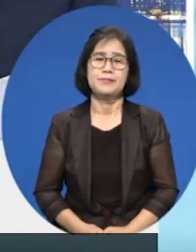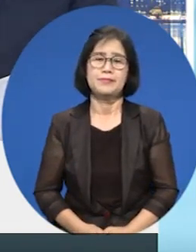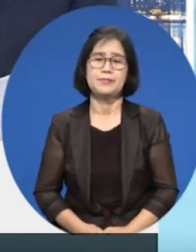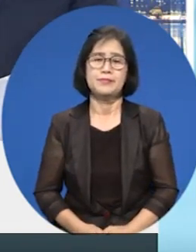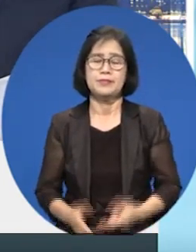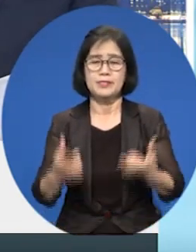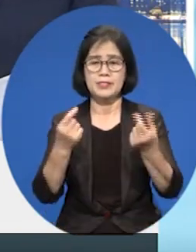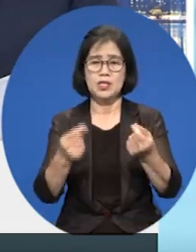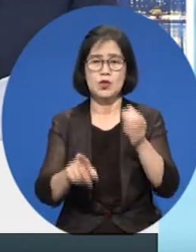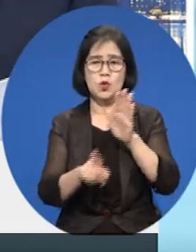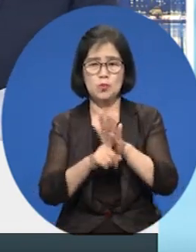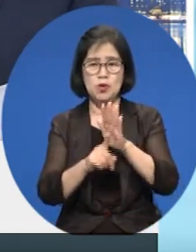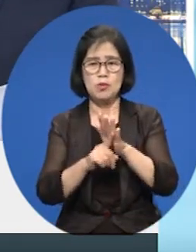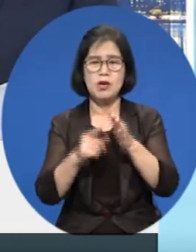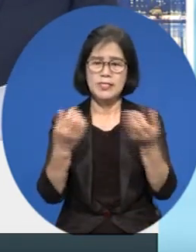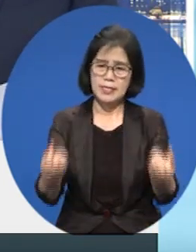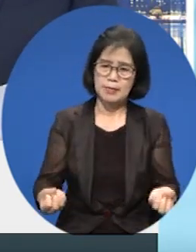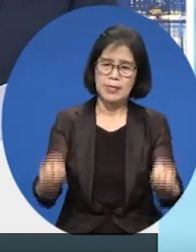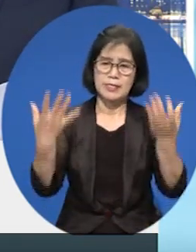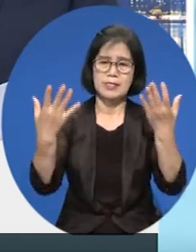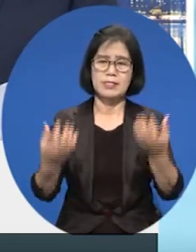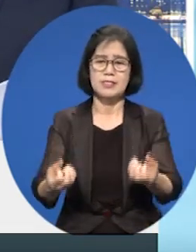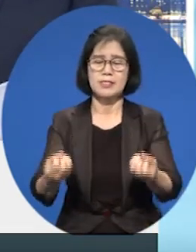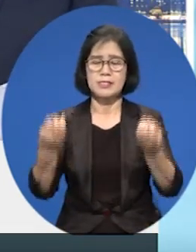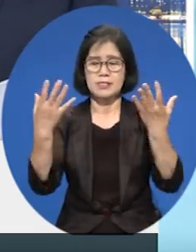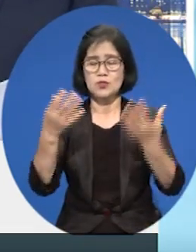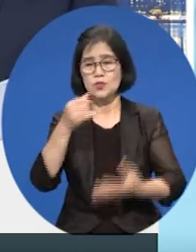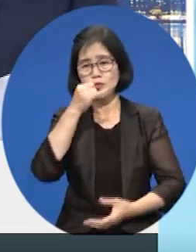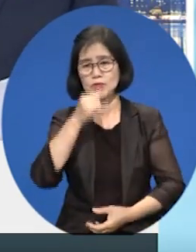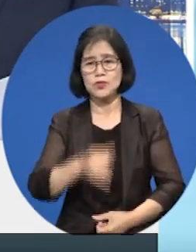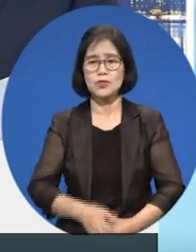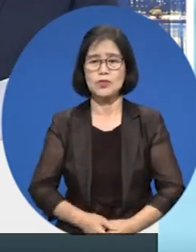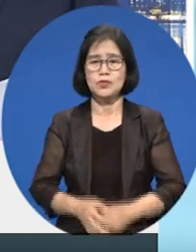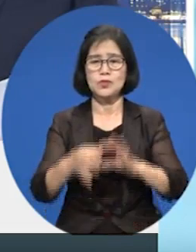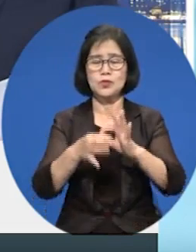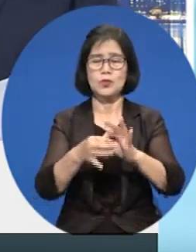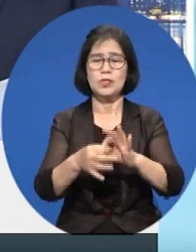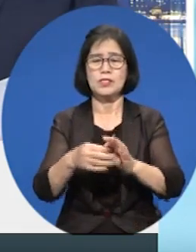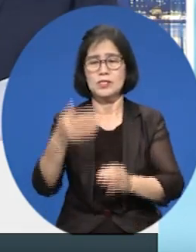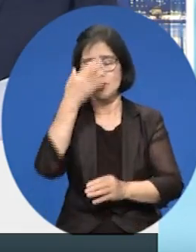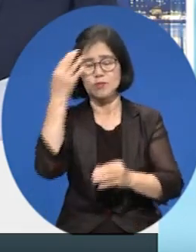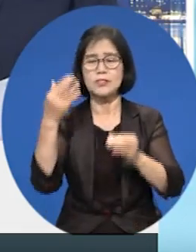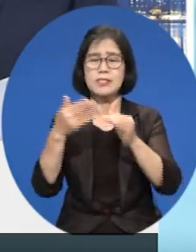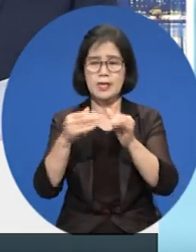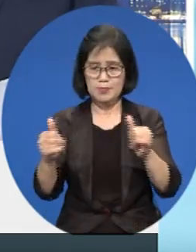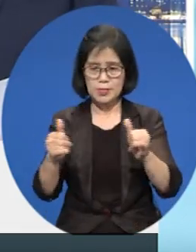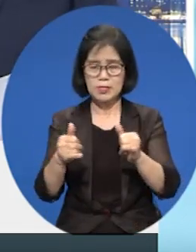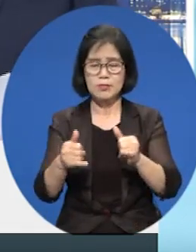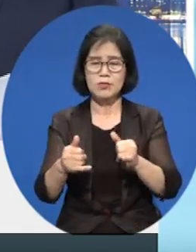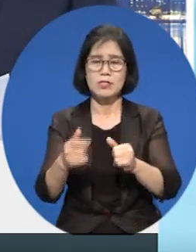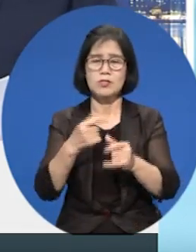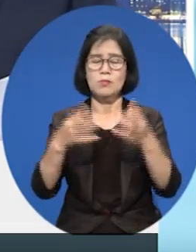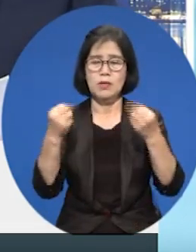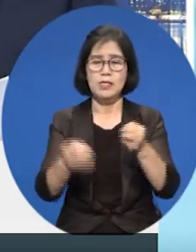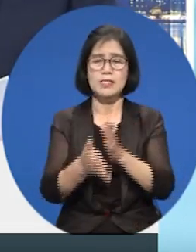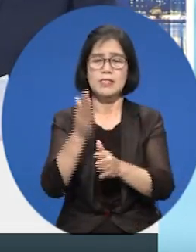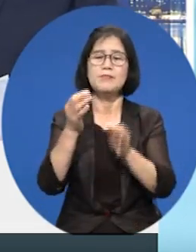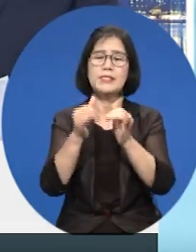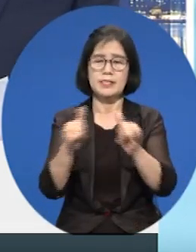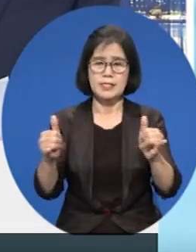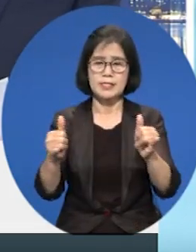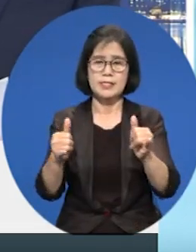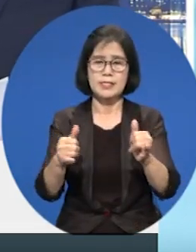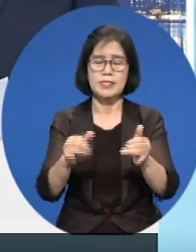홍보도 하고 또 대한 이벤트 지금 하고 이 있었는데 그걸 통해서 젊은 층과 또 더 많은 시민들께서